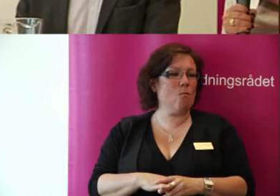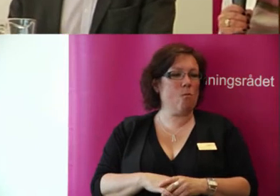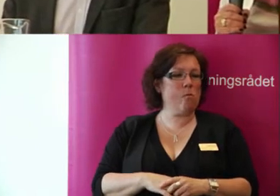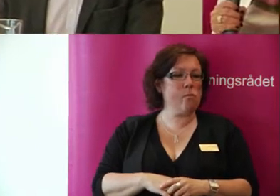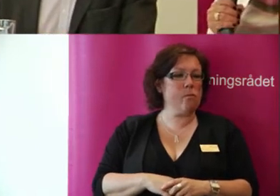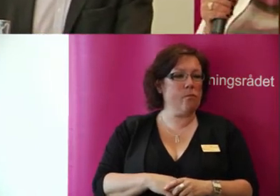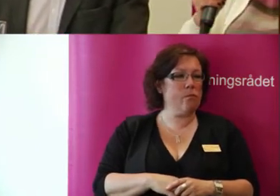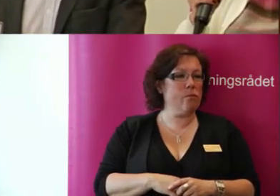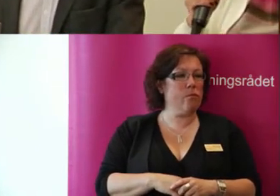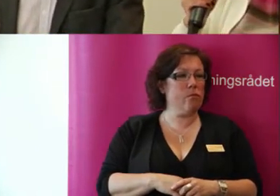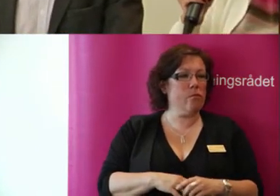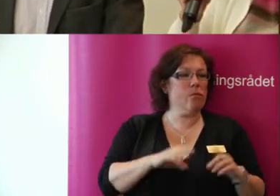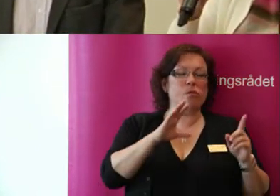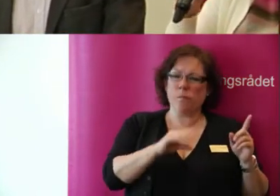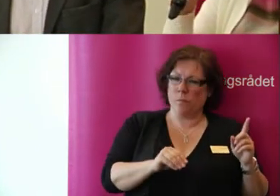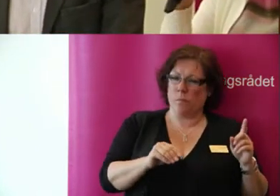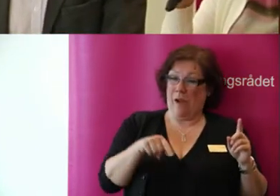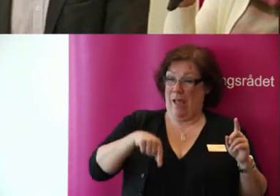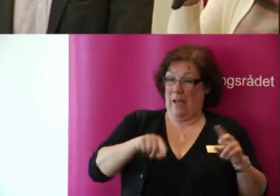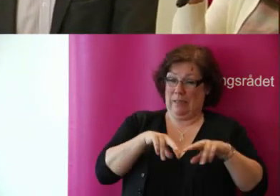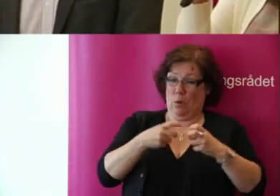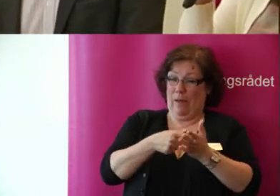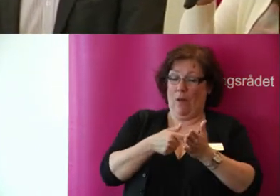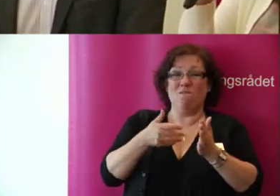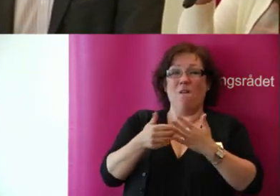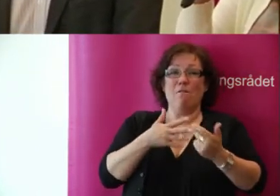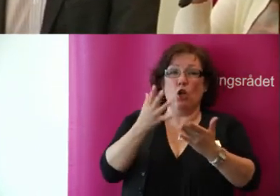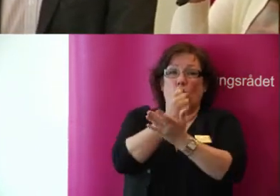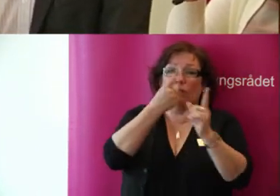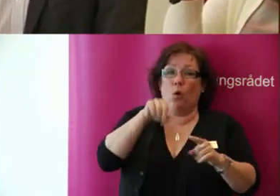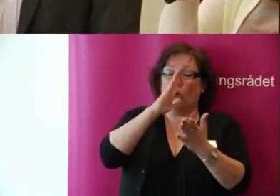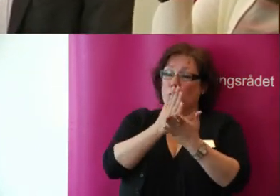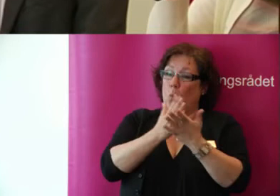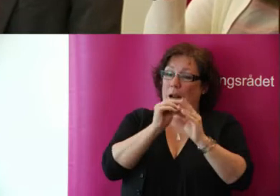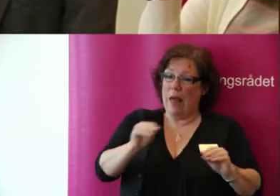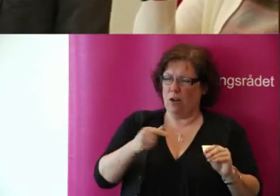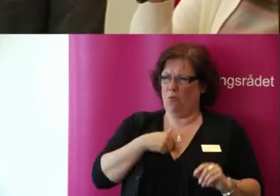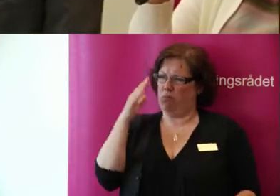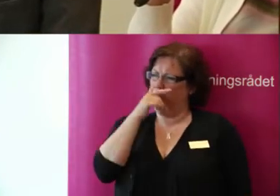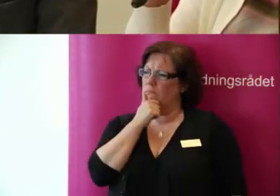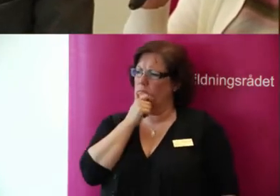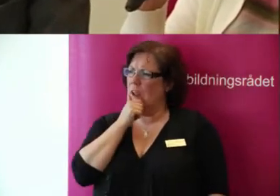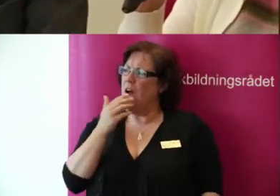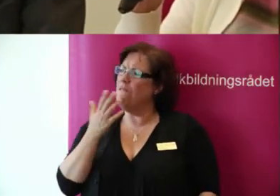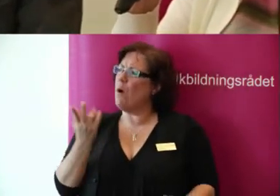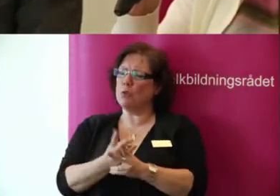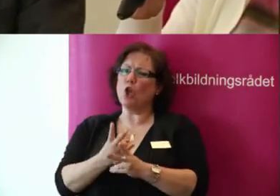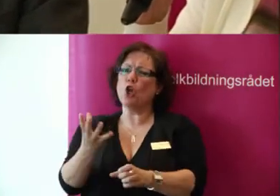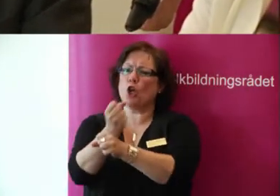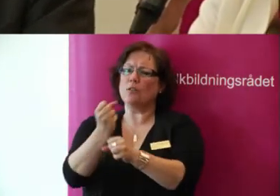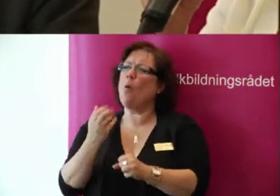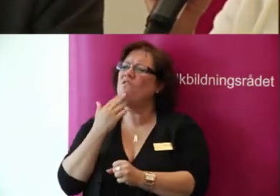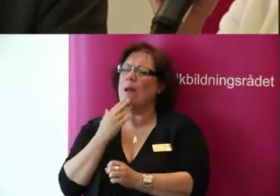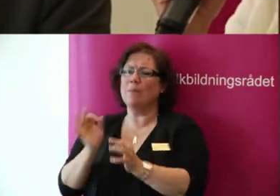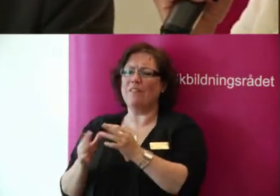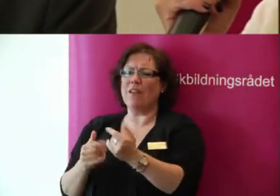varför lyckas folkhögskollärare? Min första frågan ställer mig, vad är lyckas? Och vem definierar det? För att vi